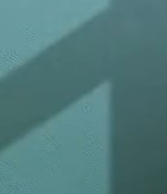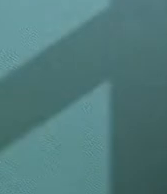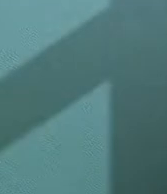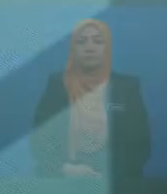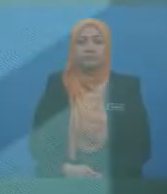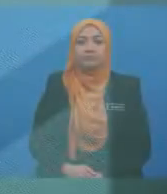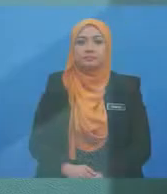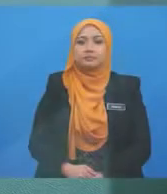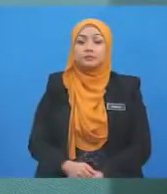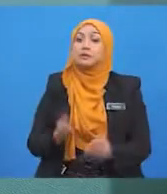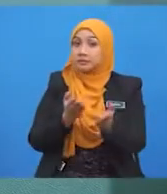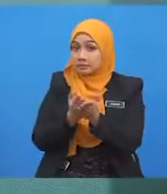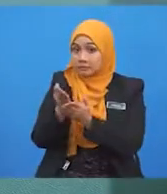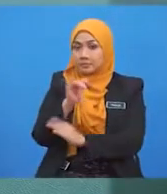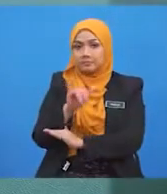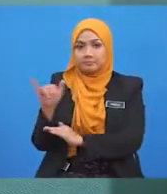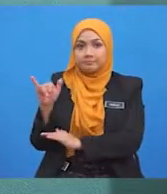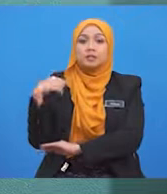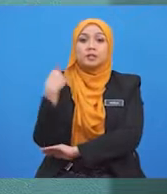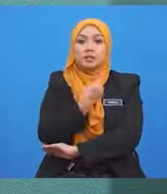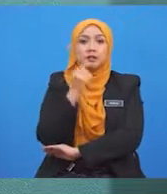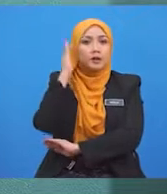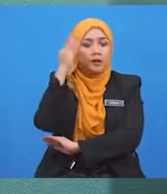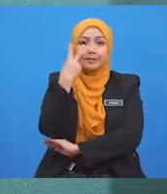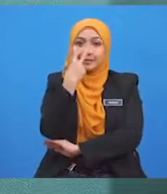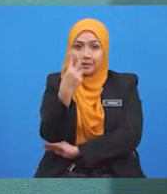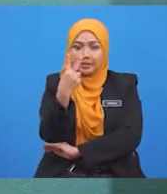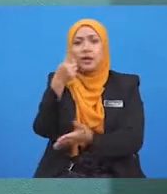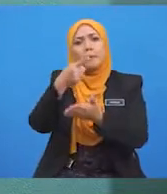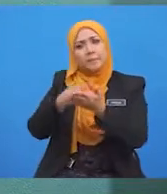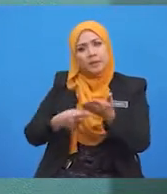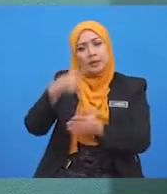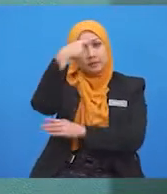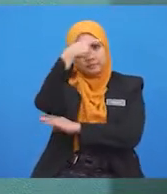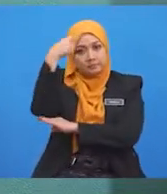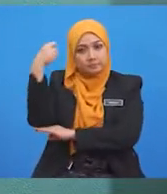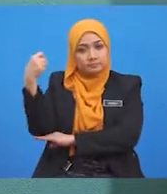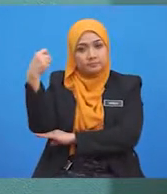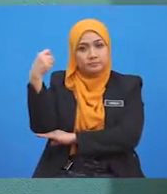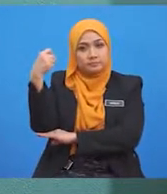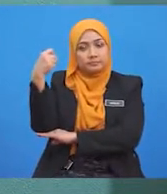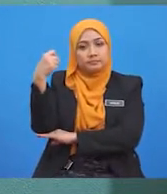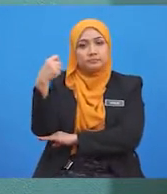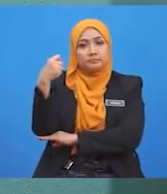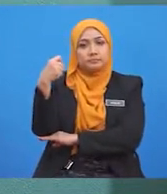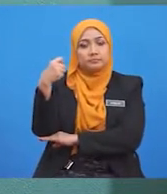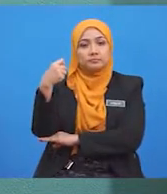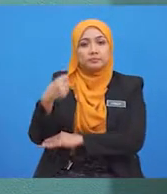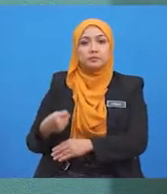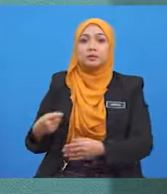Hai seterusnya kita akan lihat apakah kesan HB terhadap sesuatu